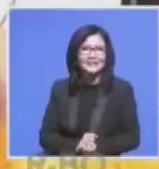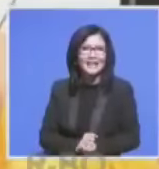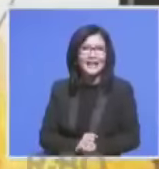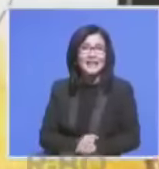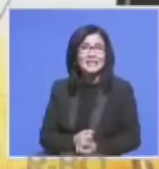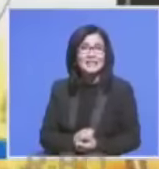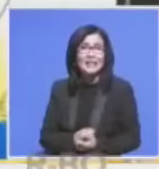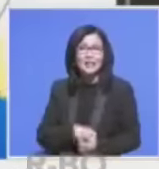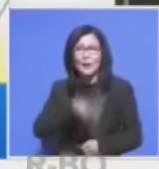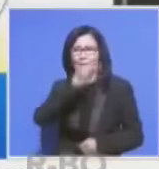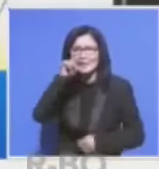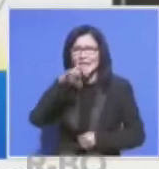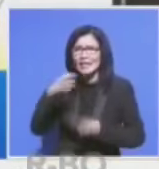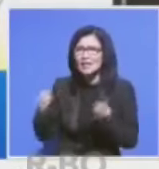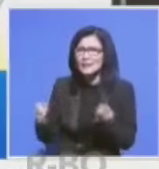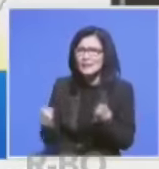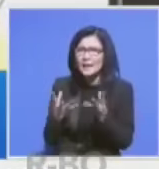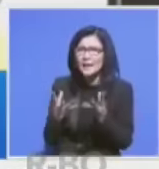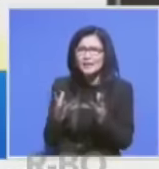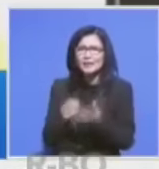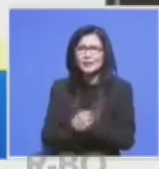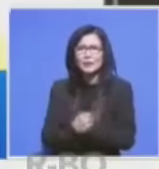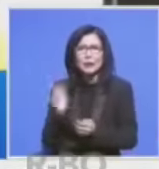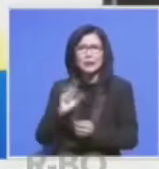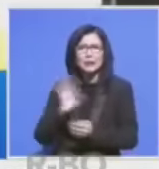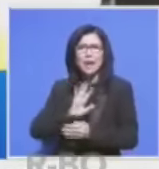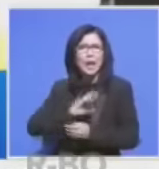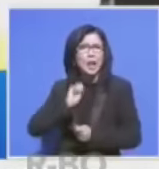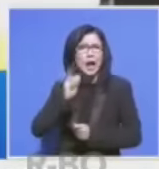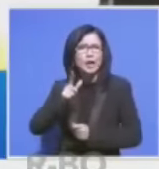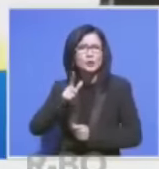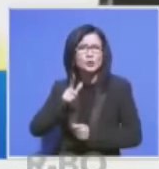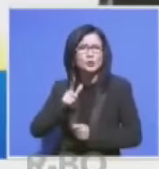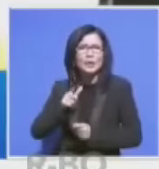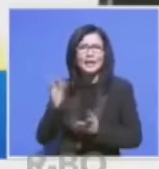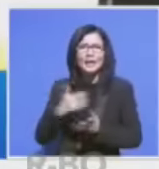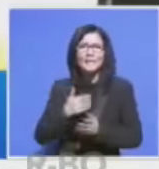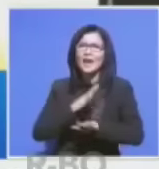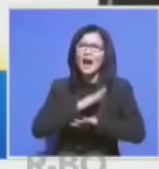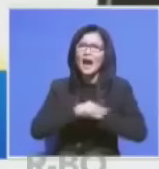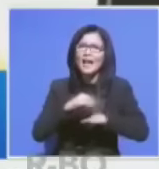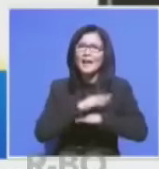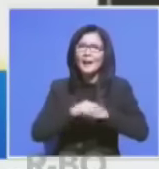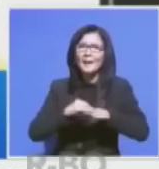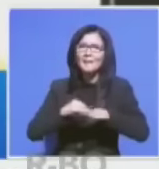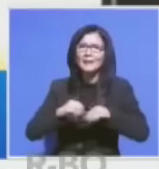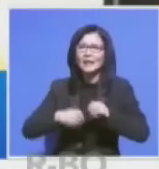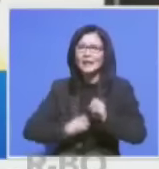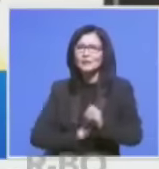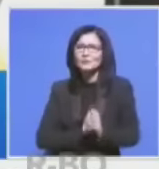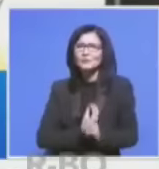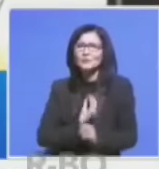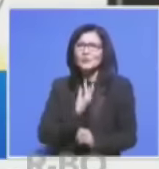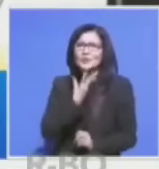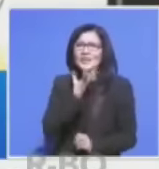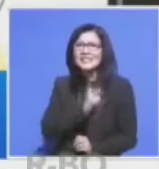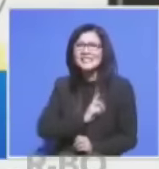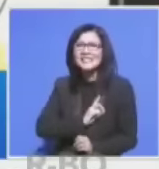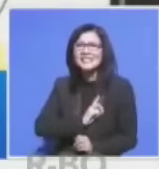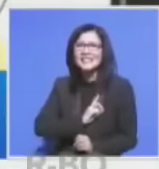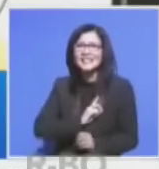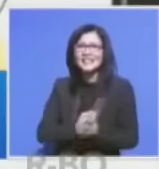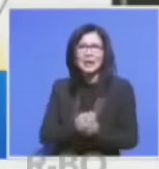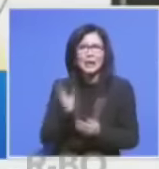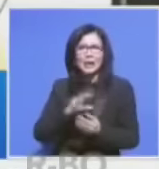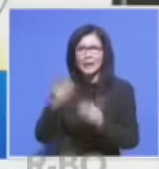Mencari inspirasinya itu memang tidak secara langsung, tapi secara alami timbul dari dalam diri saya sendiri. Tidak ada